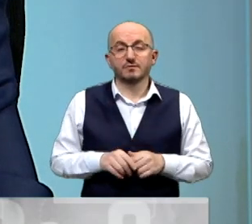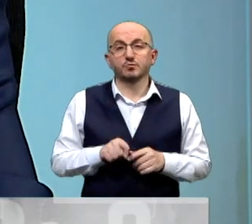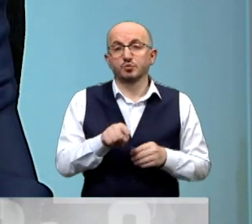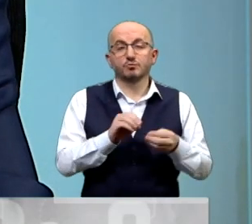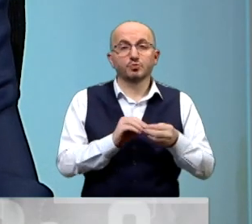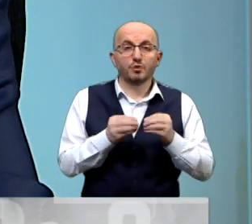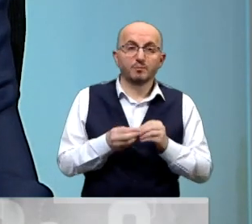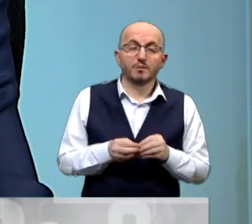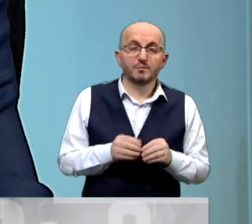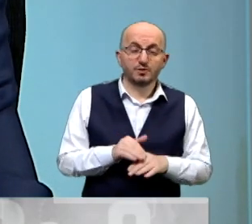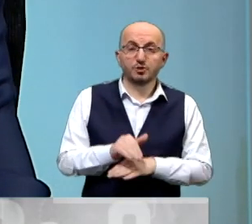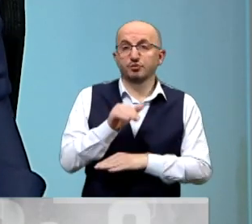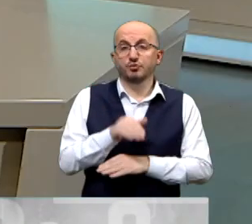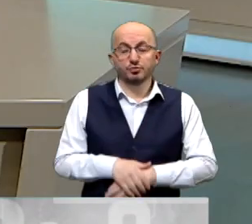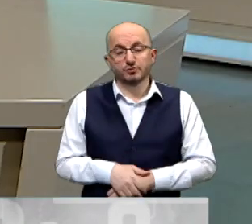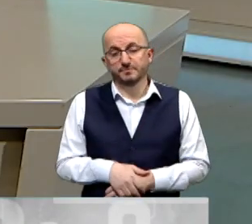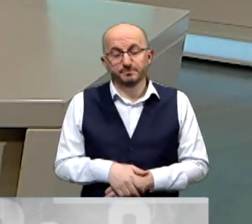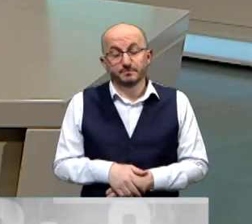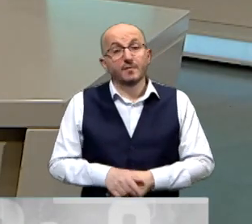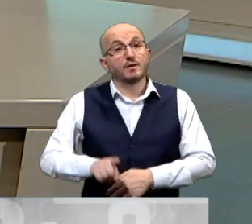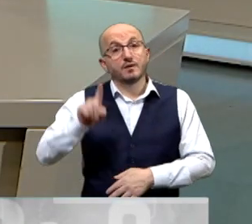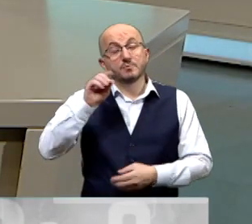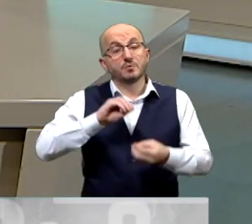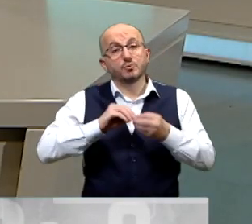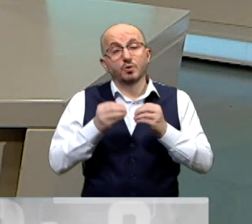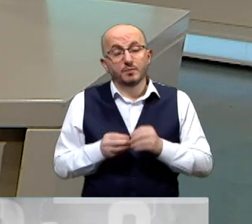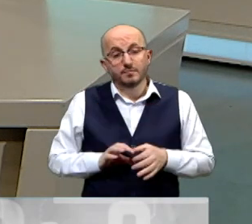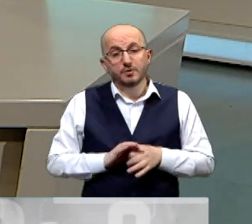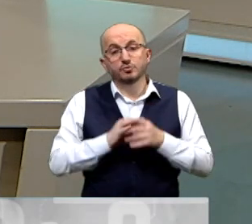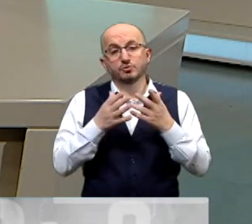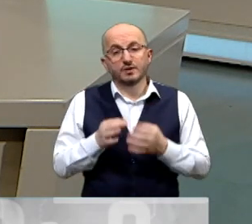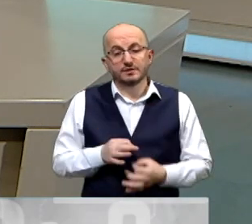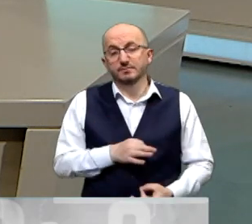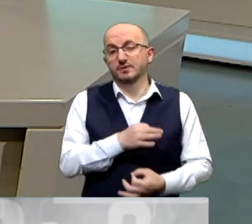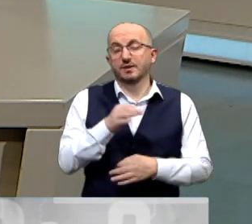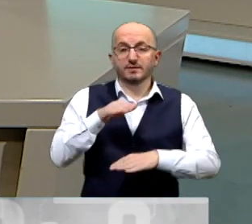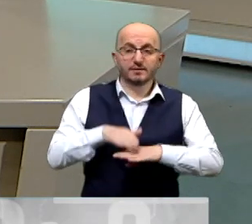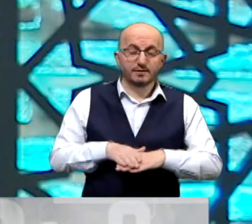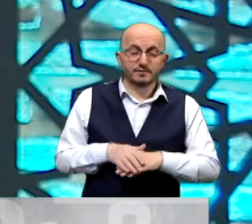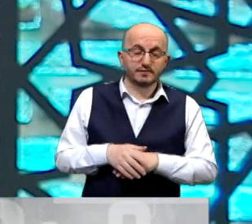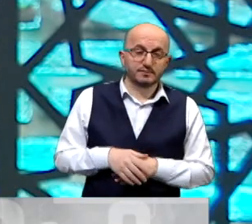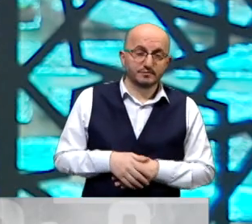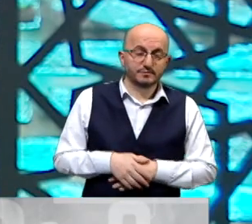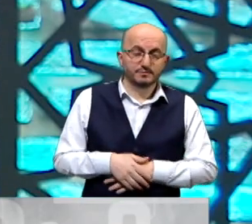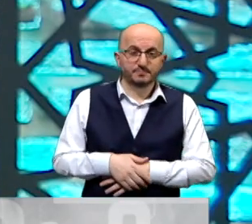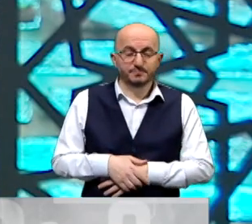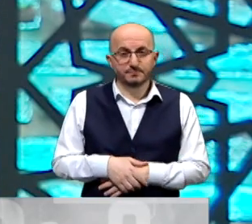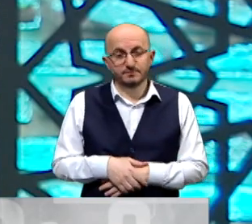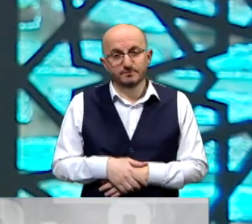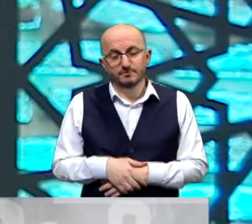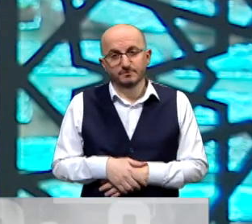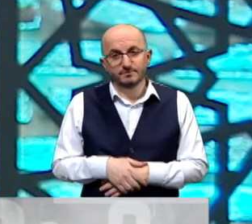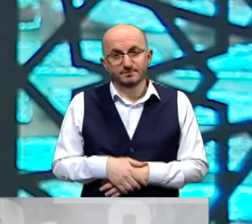problemler hep yaşıyoruz Rabbim problemleri çözen kimselerden olmaz nasip etsin Ankara'dan Yunus Bey telefon